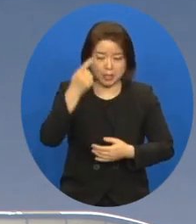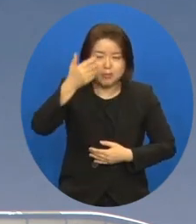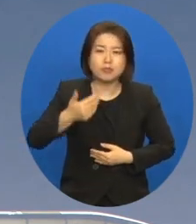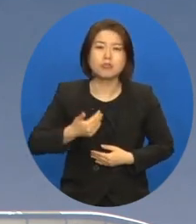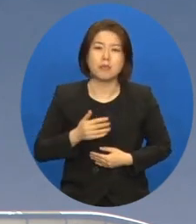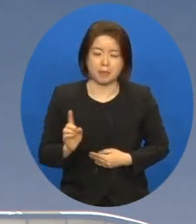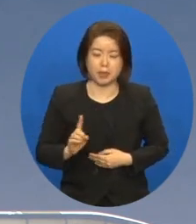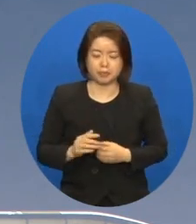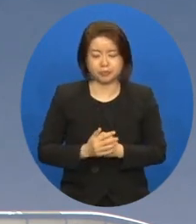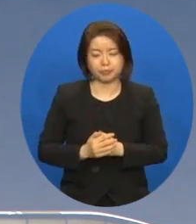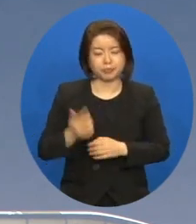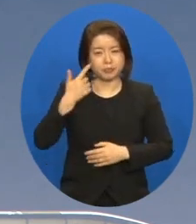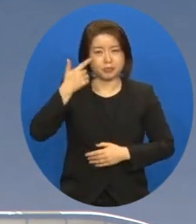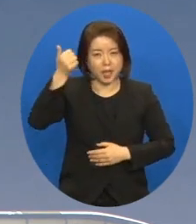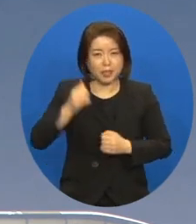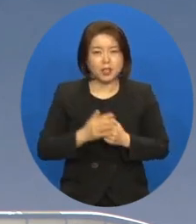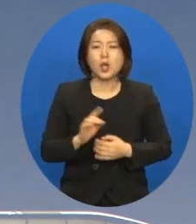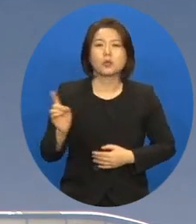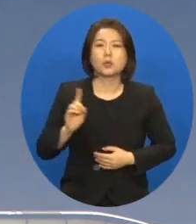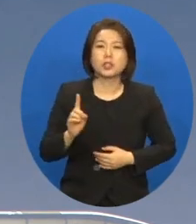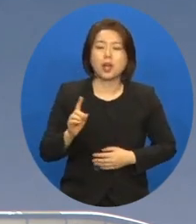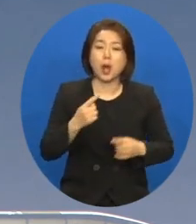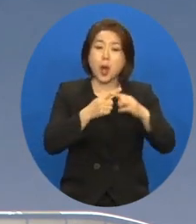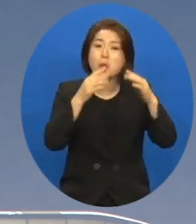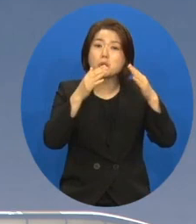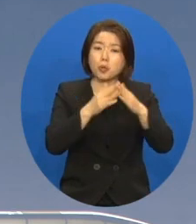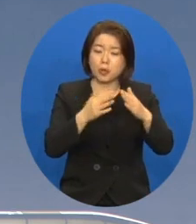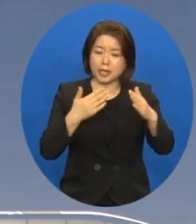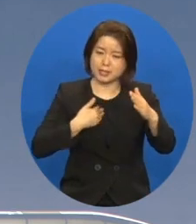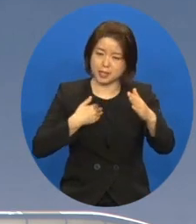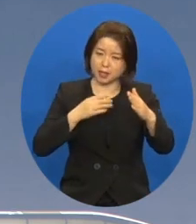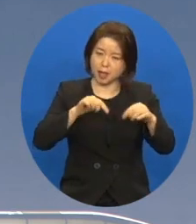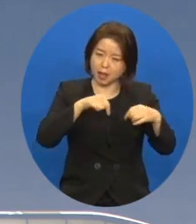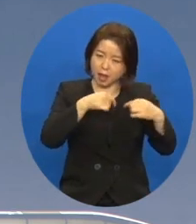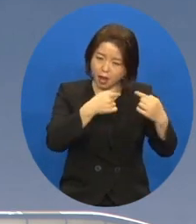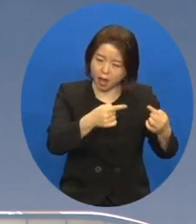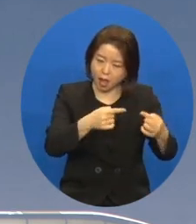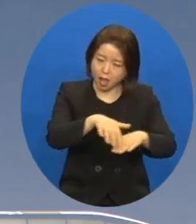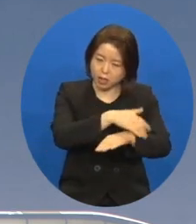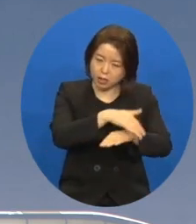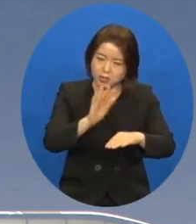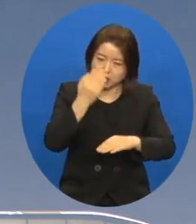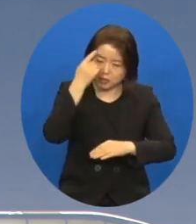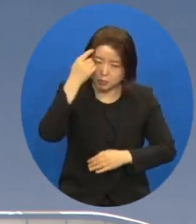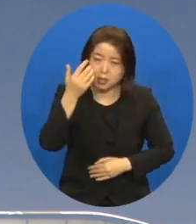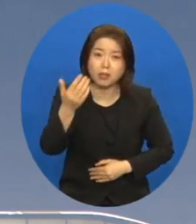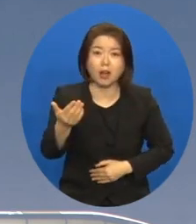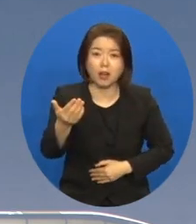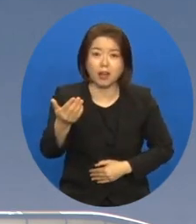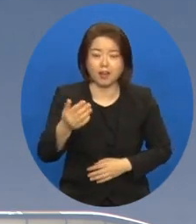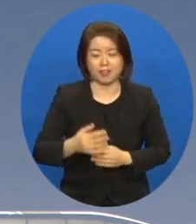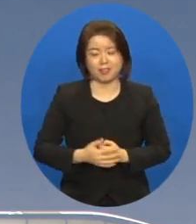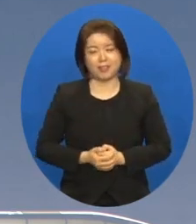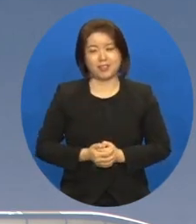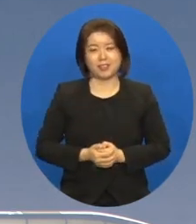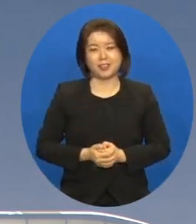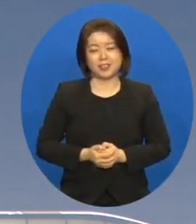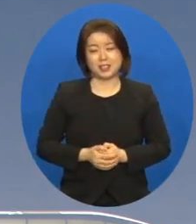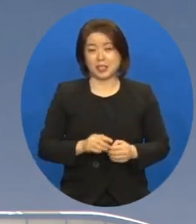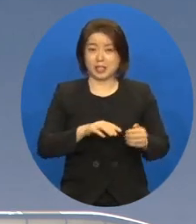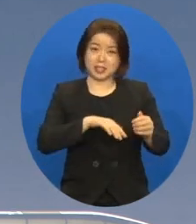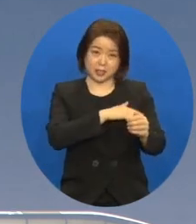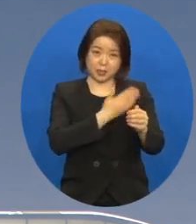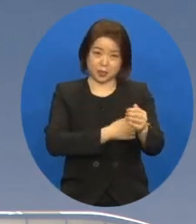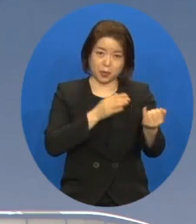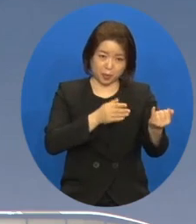물으시더라고요. 목사님, 도대체 어떤 교회에 제가 나가야 되겠습니까? 제가 그 권사님에게 이런